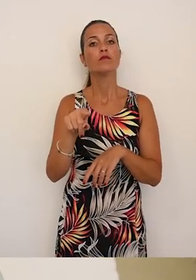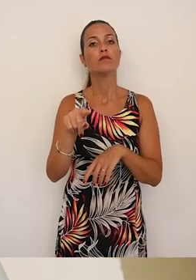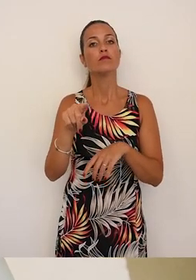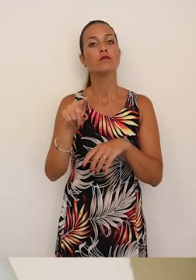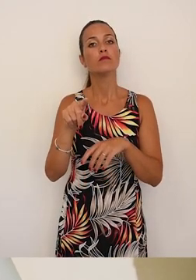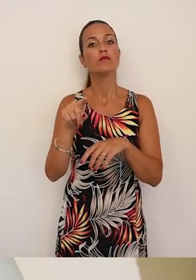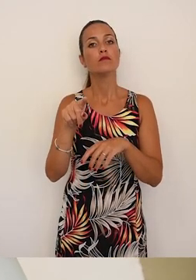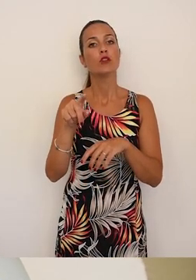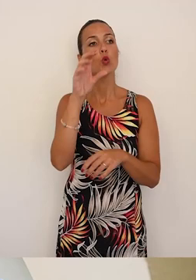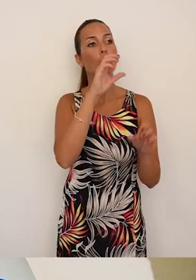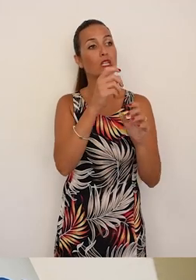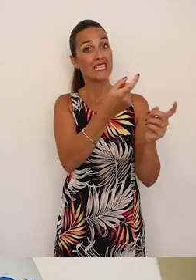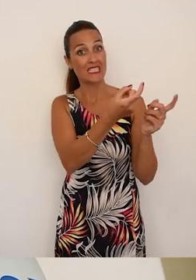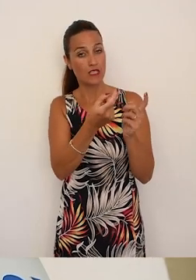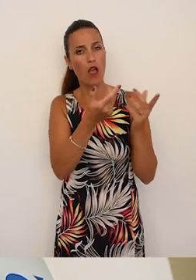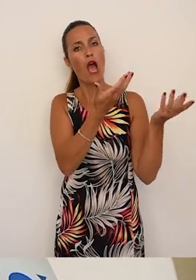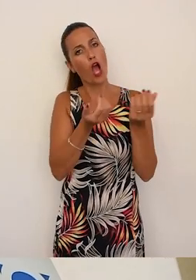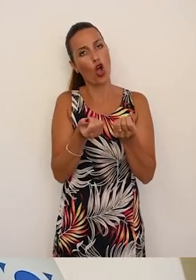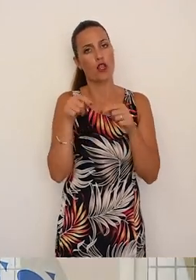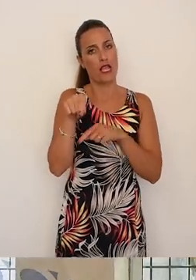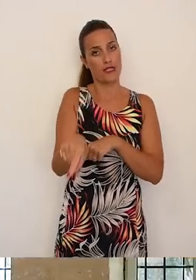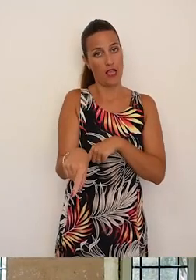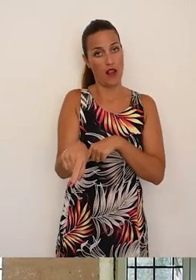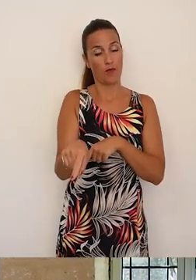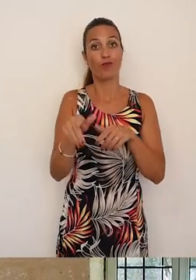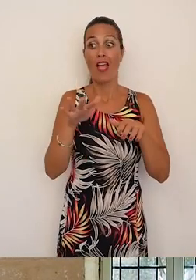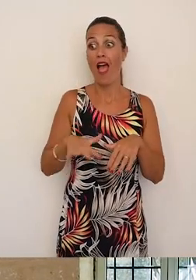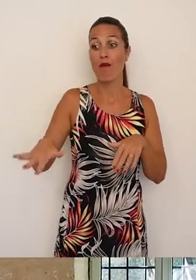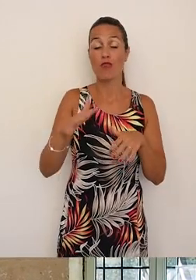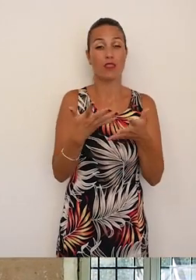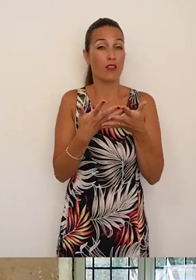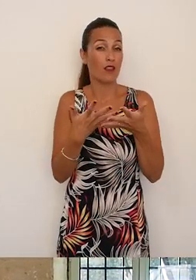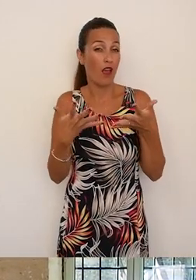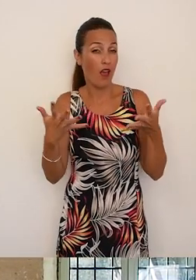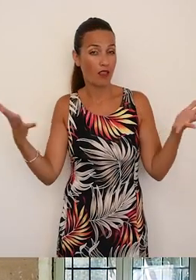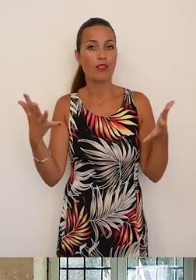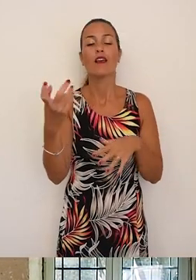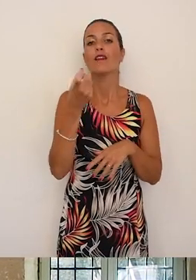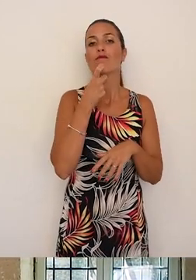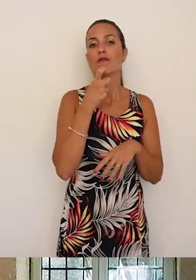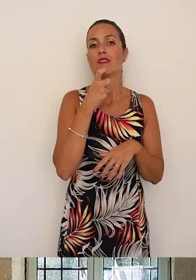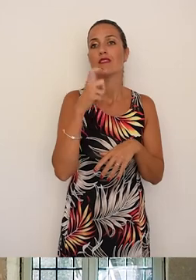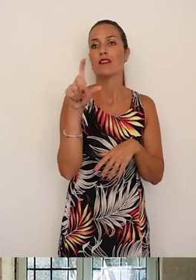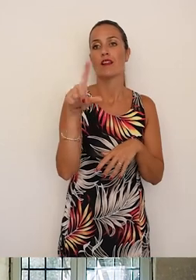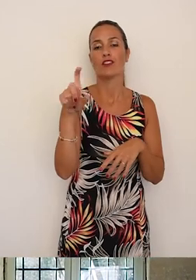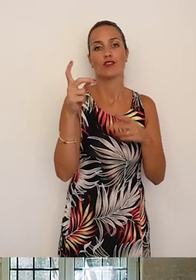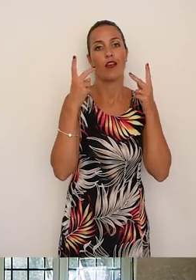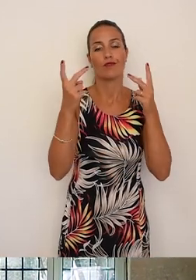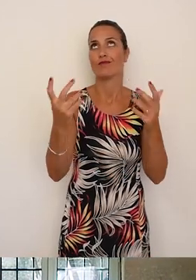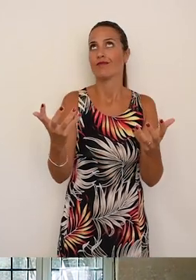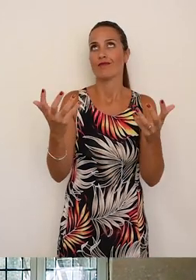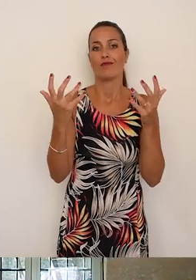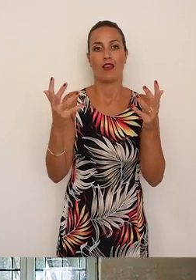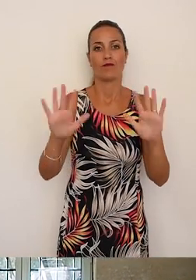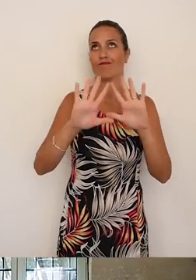per l'accoglienza dei visitatori. Gli ambienti sono spaziosi e la pietra a vista fa risaltare la solenne